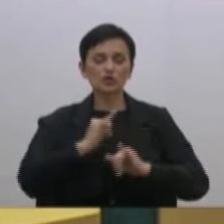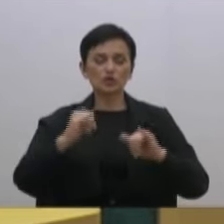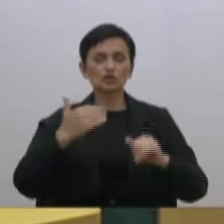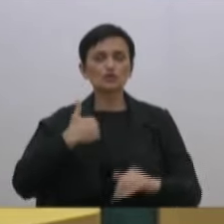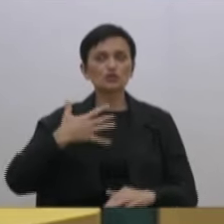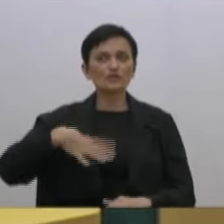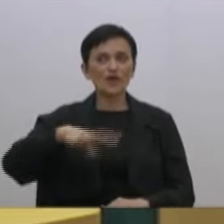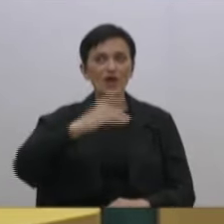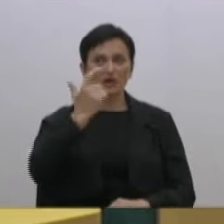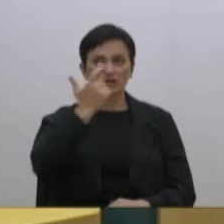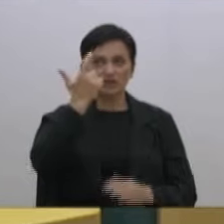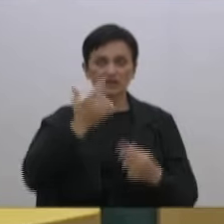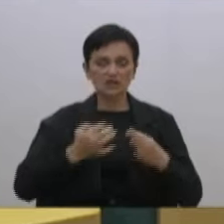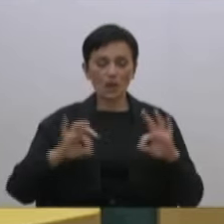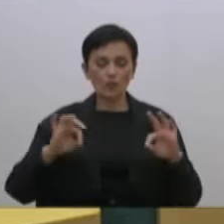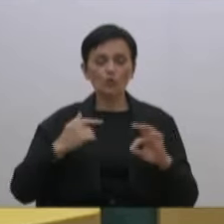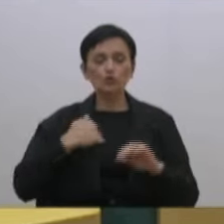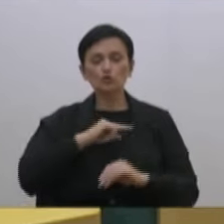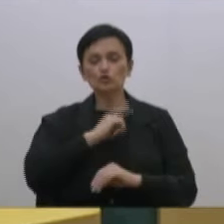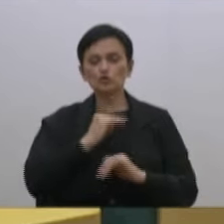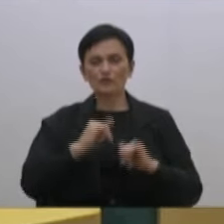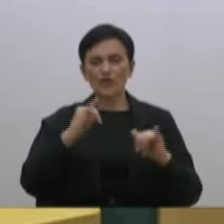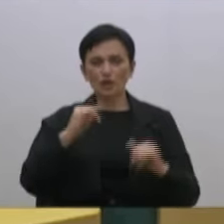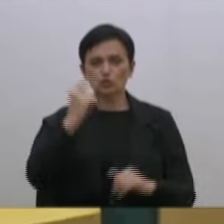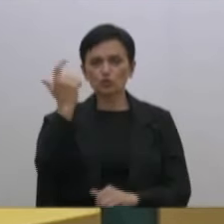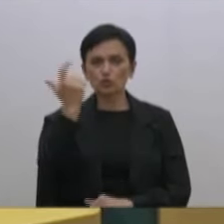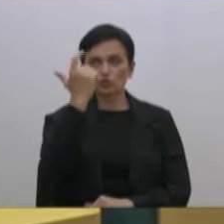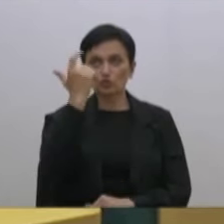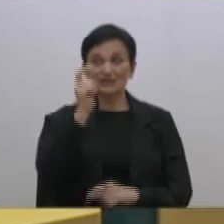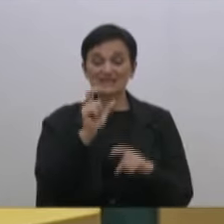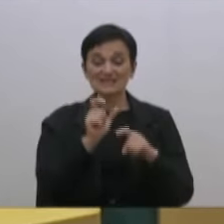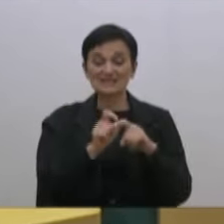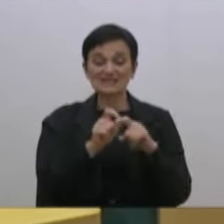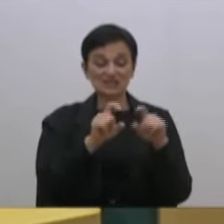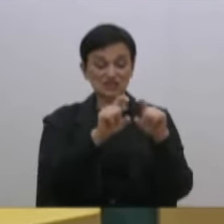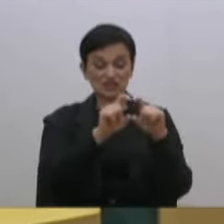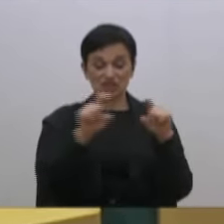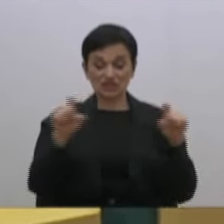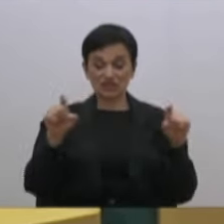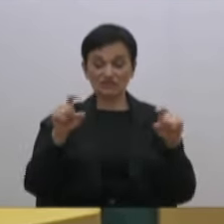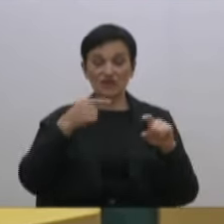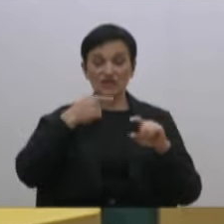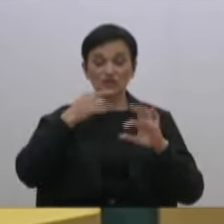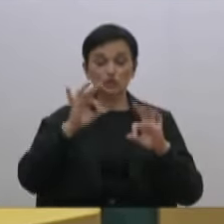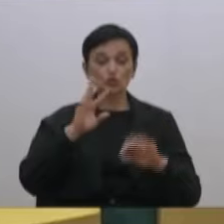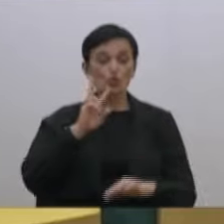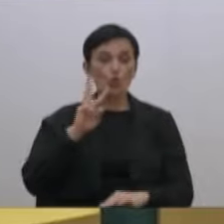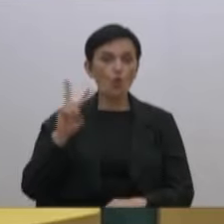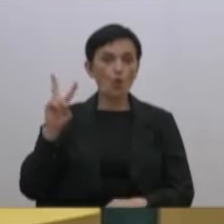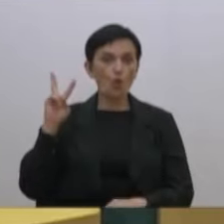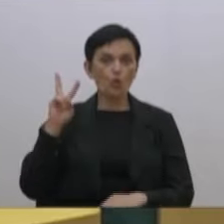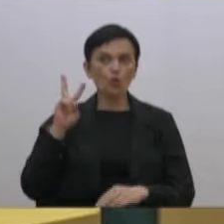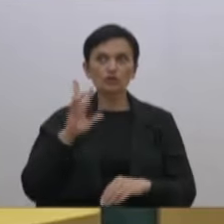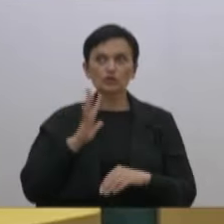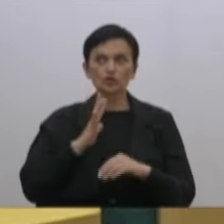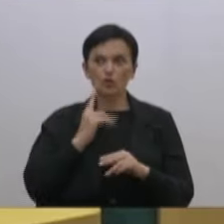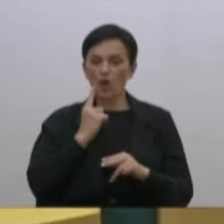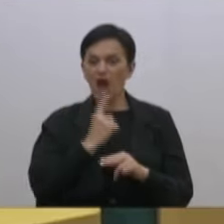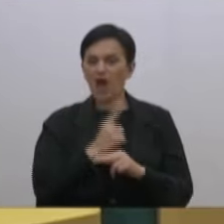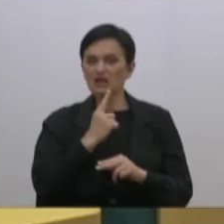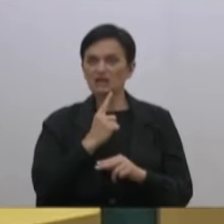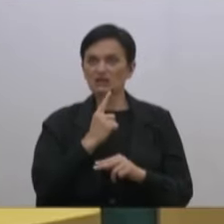ქვეყნის დამოუკიდებლობა, ჩვენ გავაძლიეროთ სუვერენიტეტი. სიტყვა, რომლის ხსენება ორი წლის წინ ლამის აკრძალული იყო,